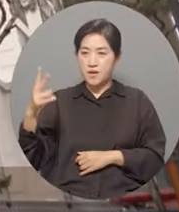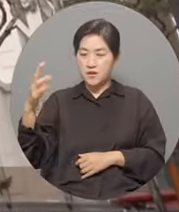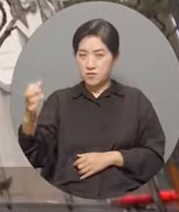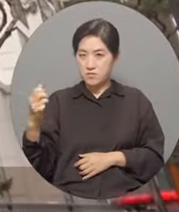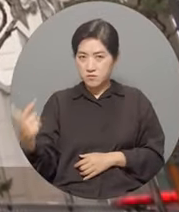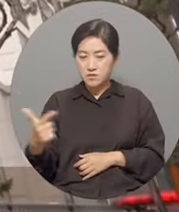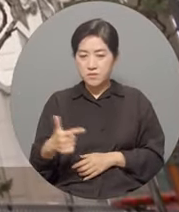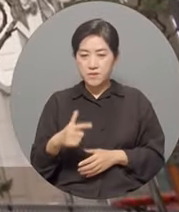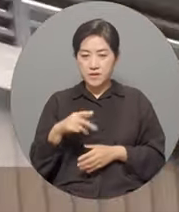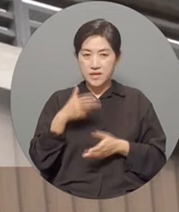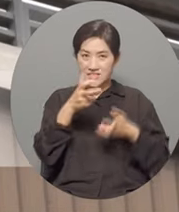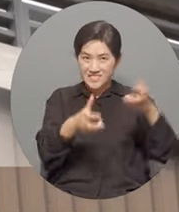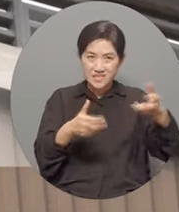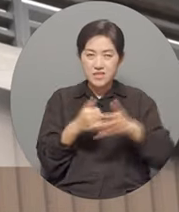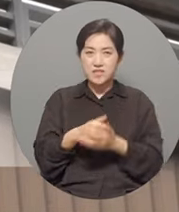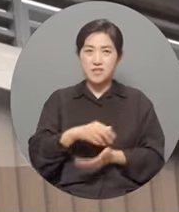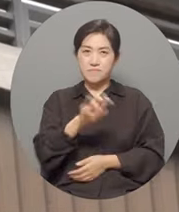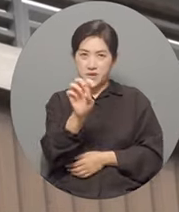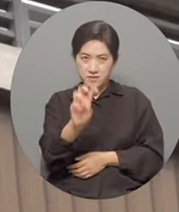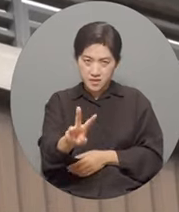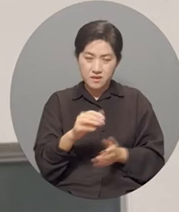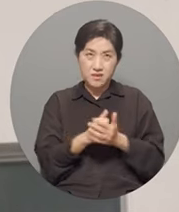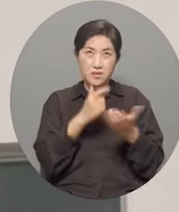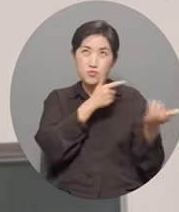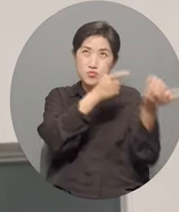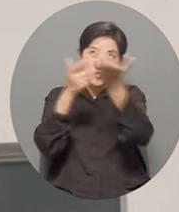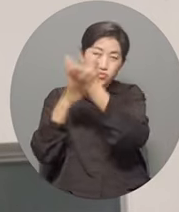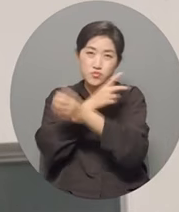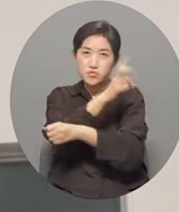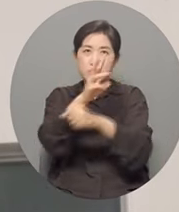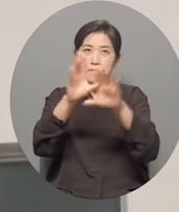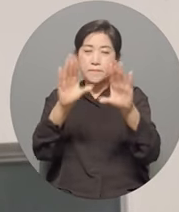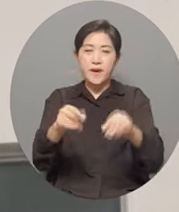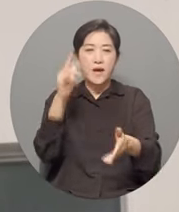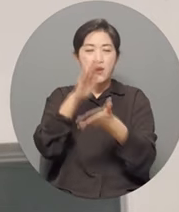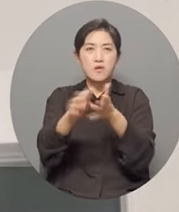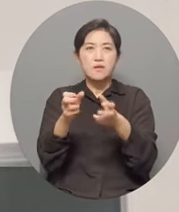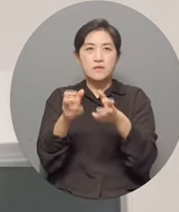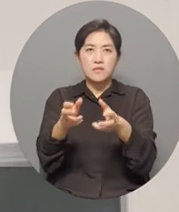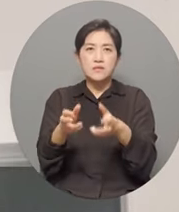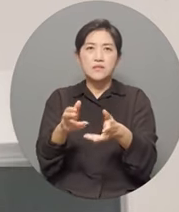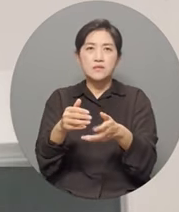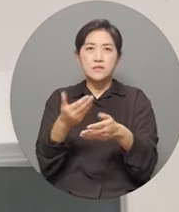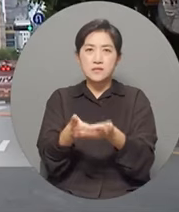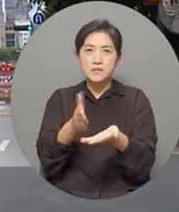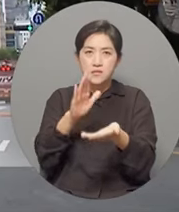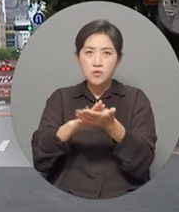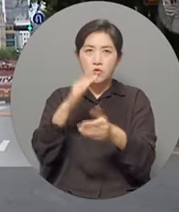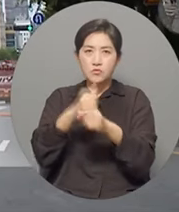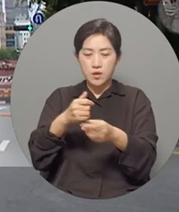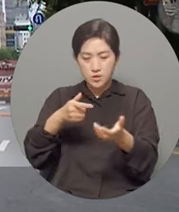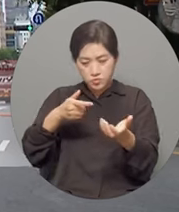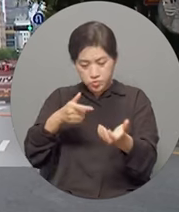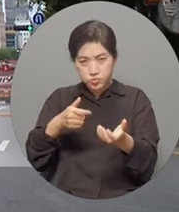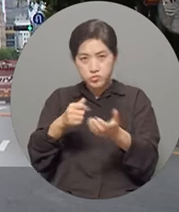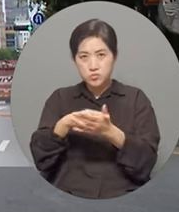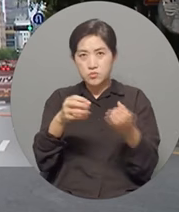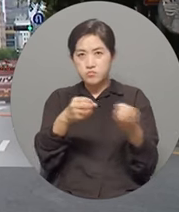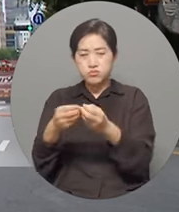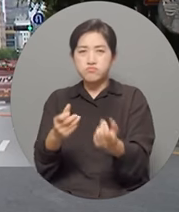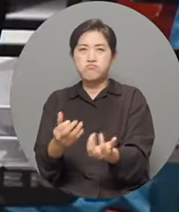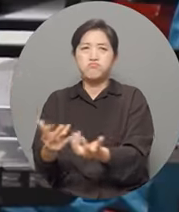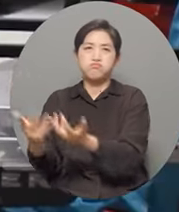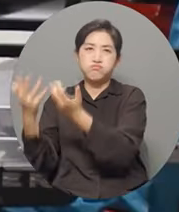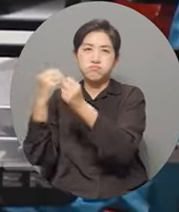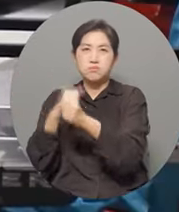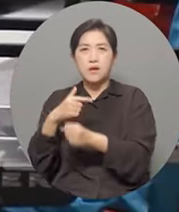투입해 화재 발생 3시간여 만에 불을 껐습니다. 에어컨 기사는 경찰에 수리 중 용접을 하다 주변 물체에 불이 붙은